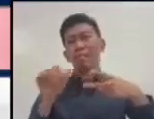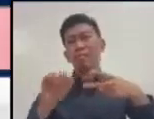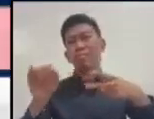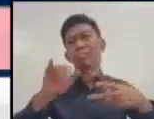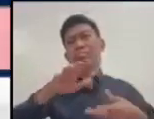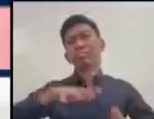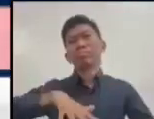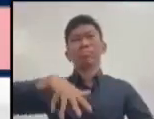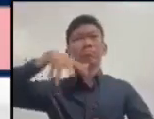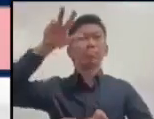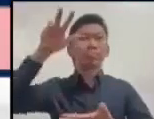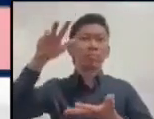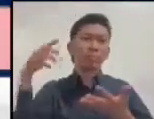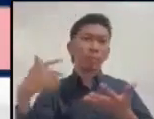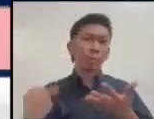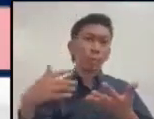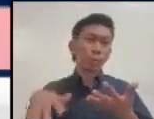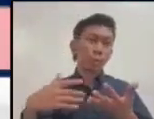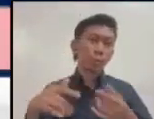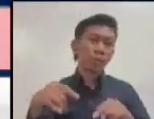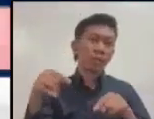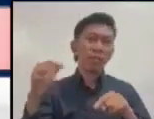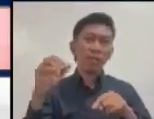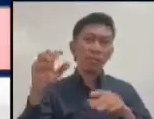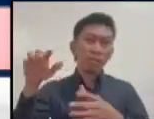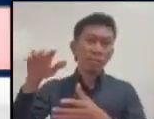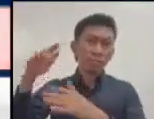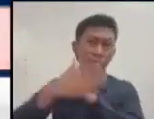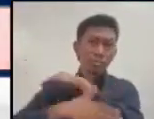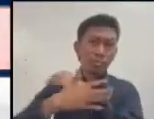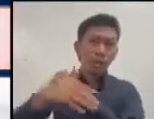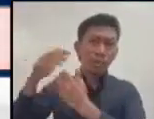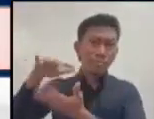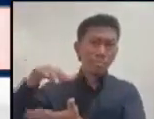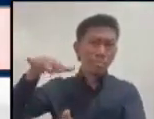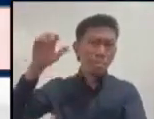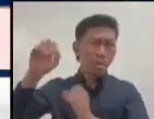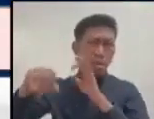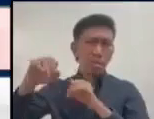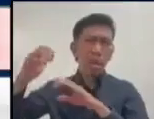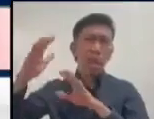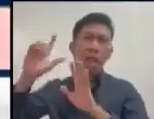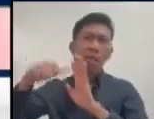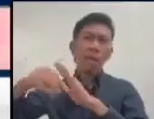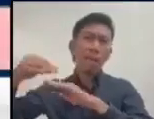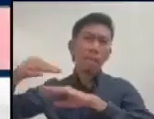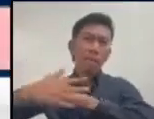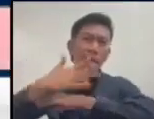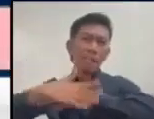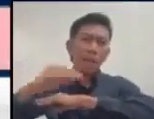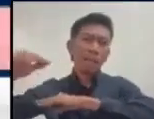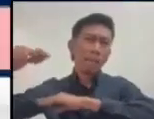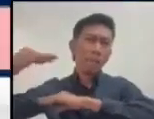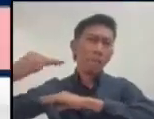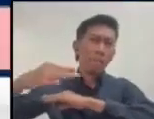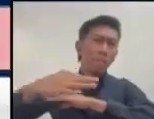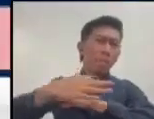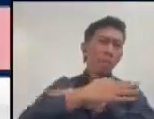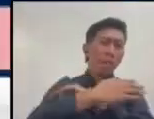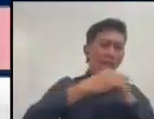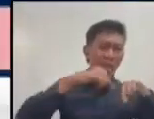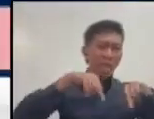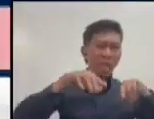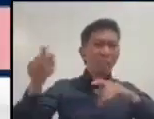ay umaabot din dito sa ating bansa. At ito nga, napapanahon na nga na tag-ulan na, yan na naman yung magiging problema.